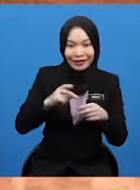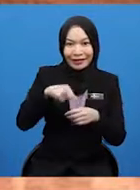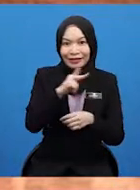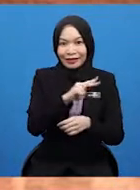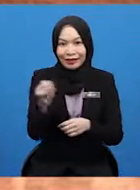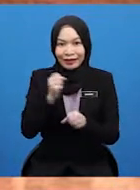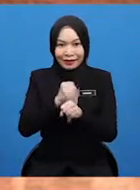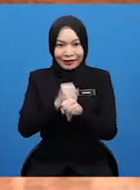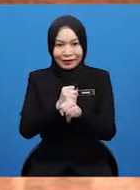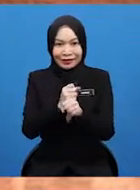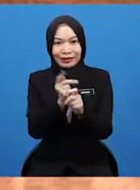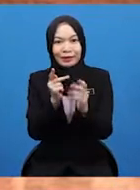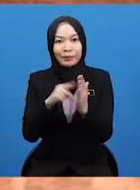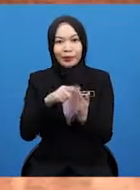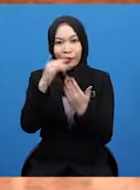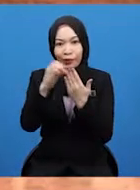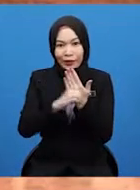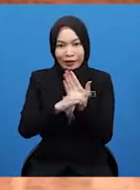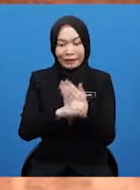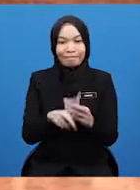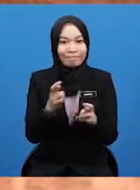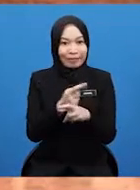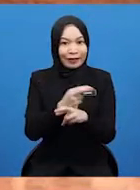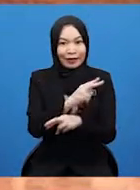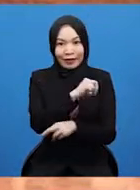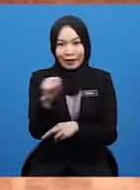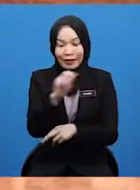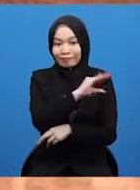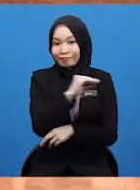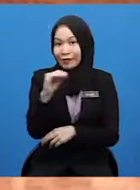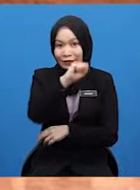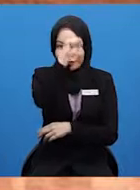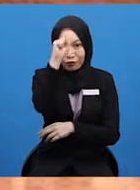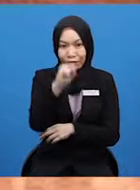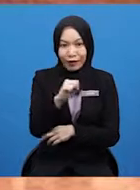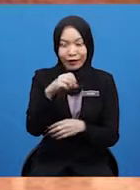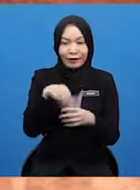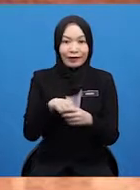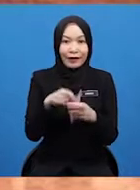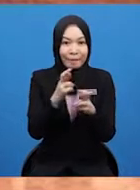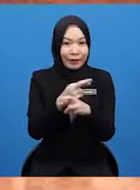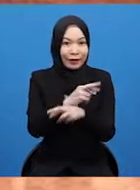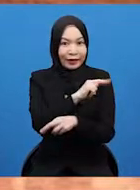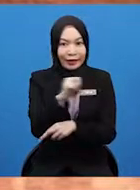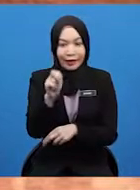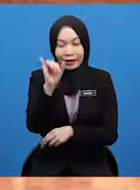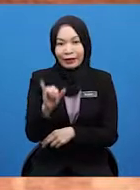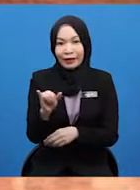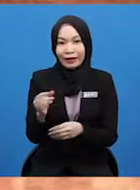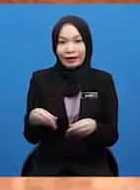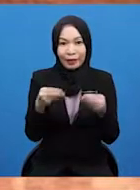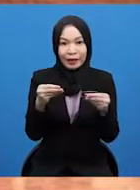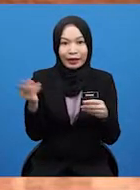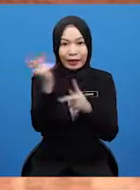projek perekaan dan contoh soalan penghasilan perekaan yang diambil pada kali ini